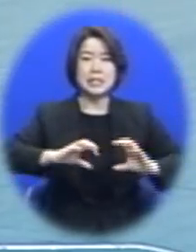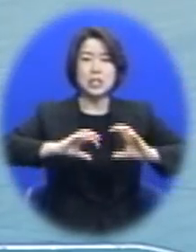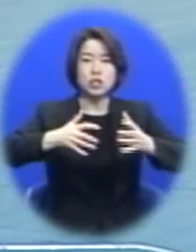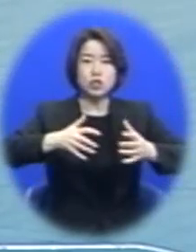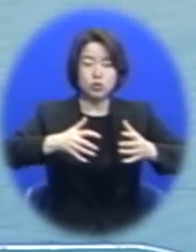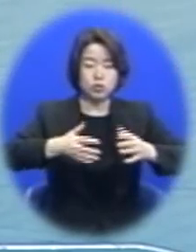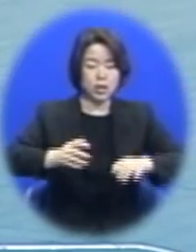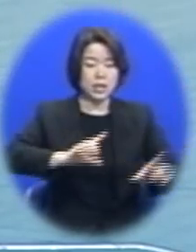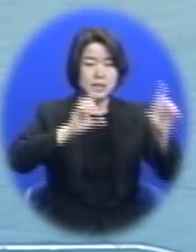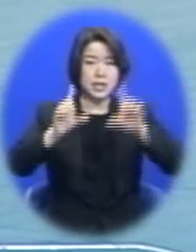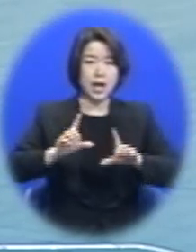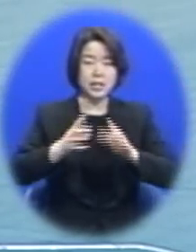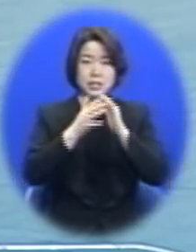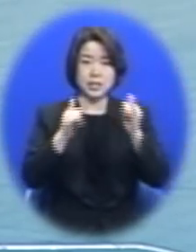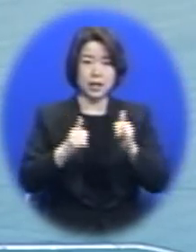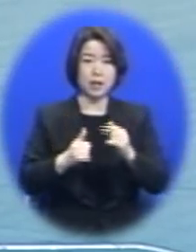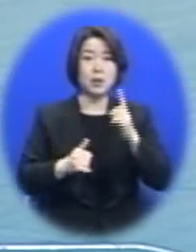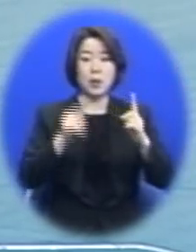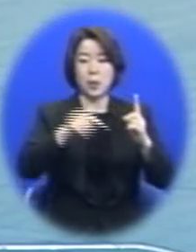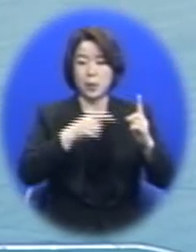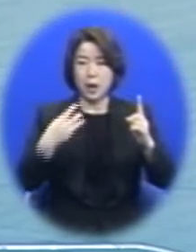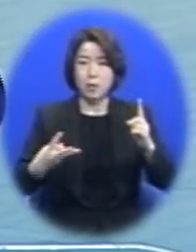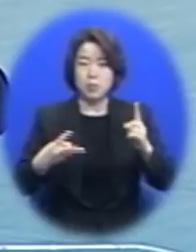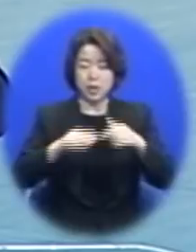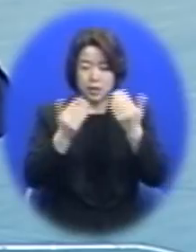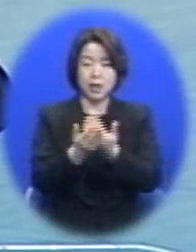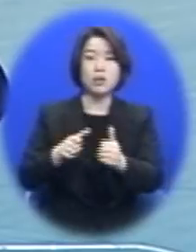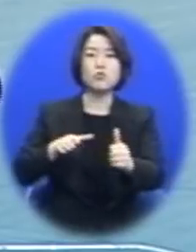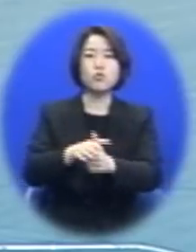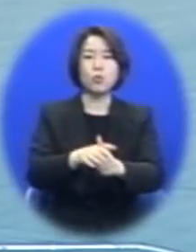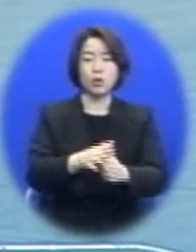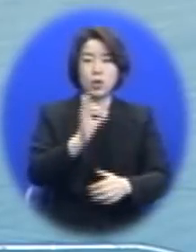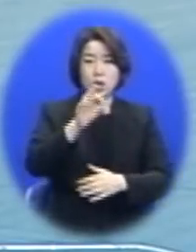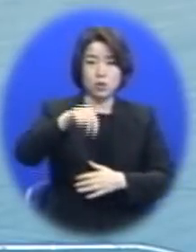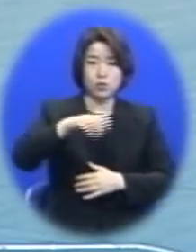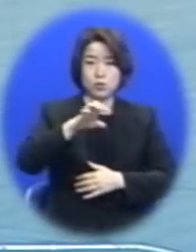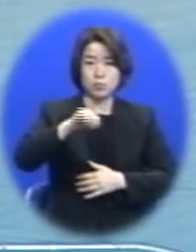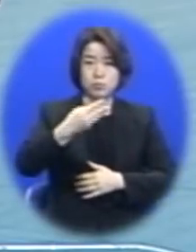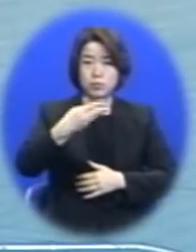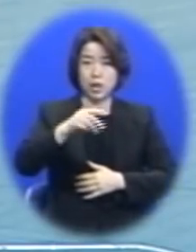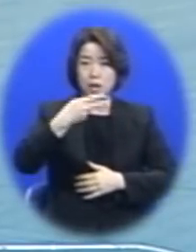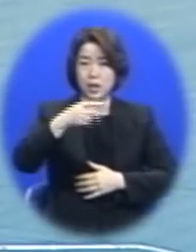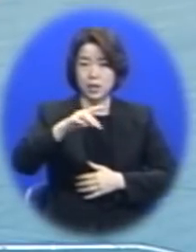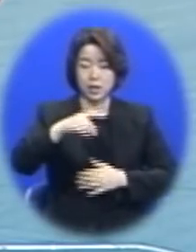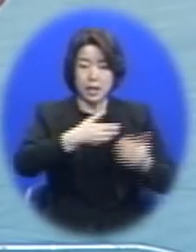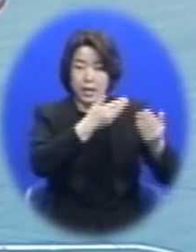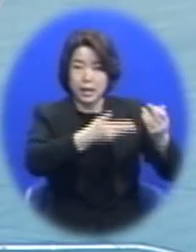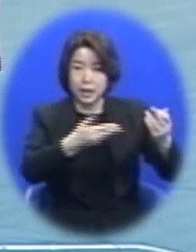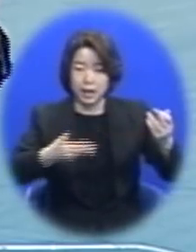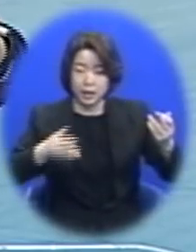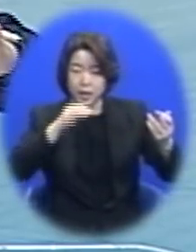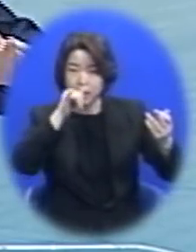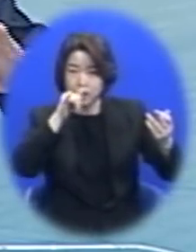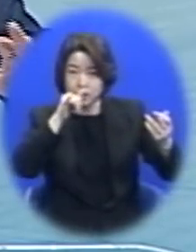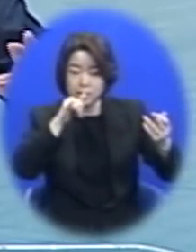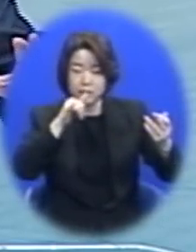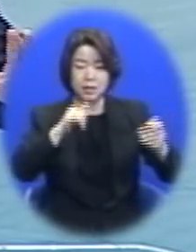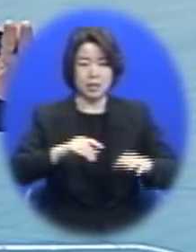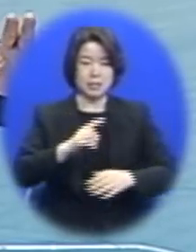다 죽여 버립니다 유브라데 강 에 묶여 있는 천사들을 풀어 주게 되는데 그러면서